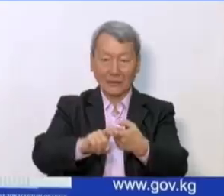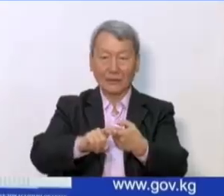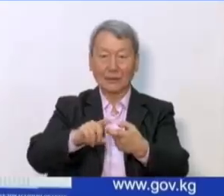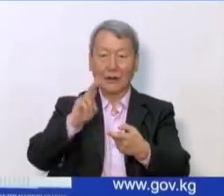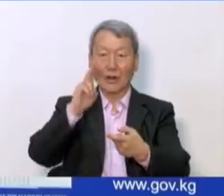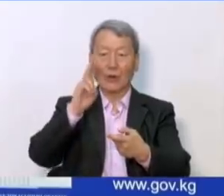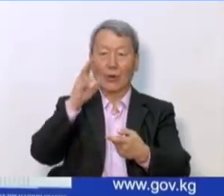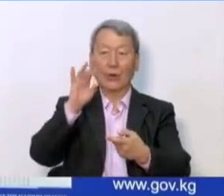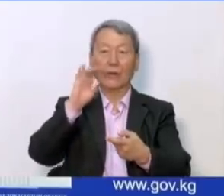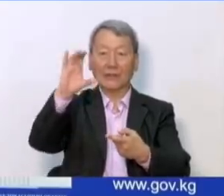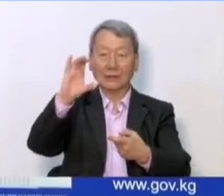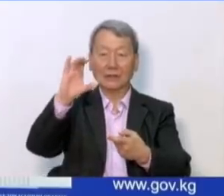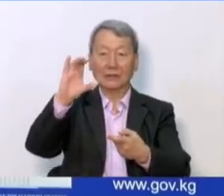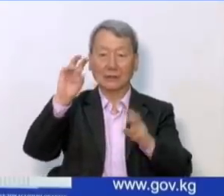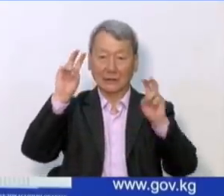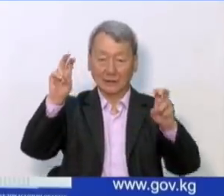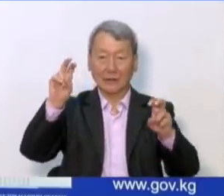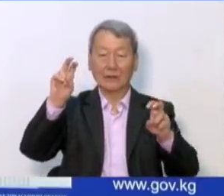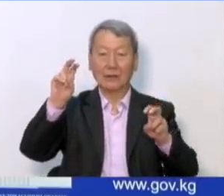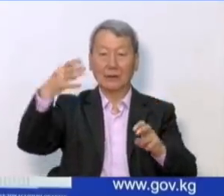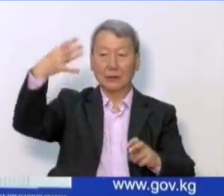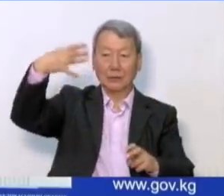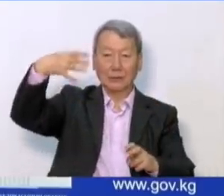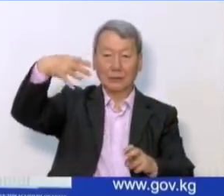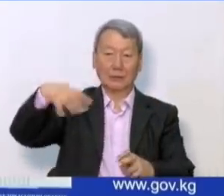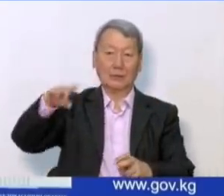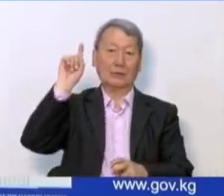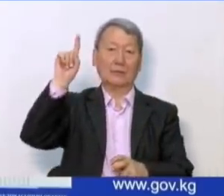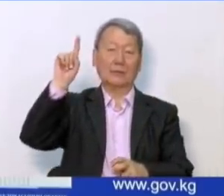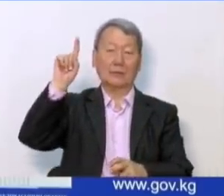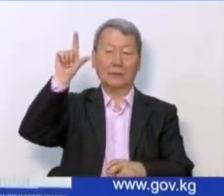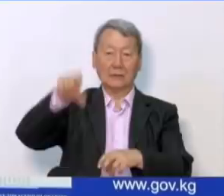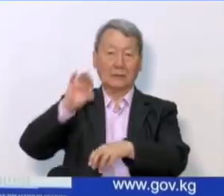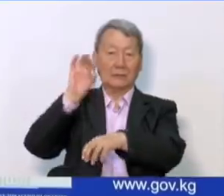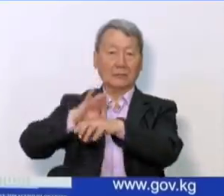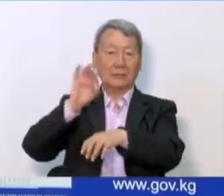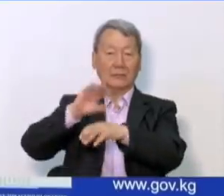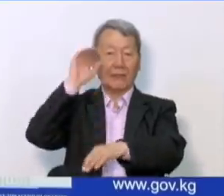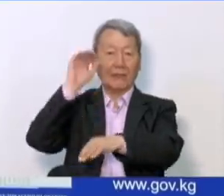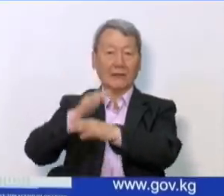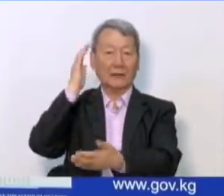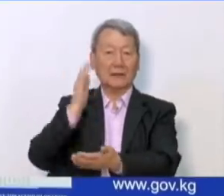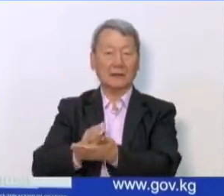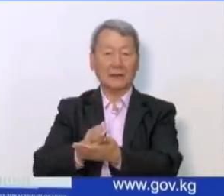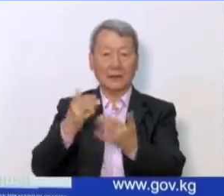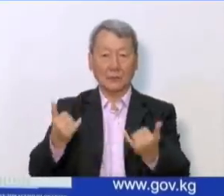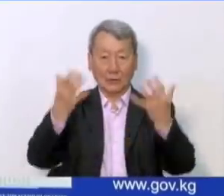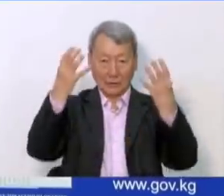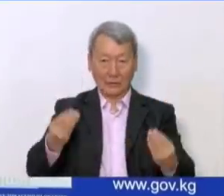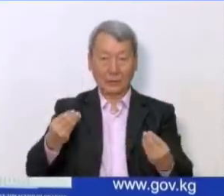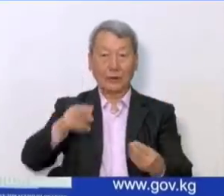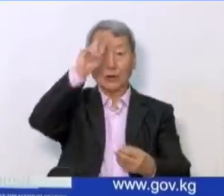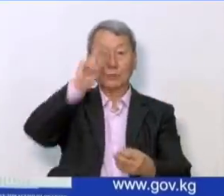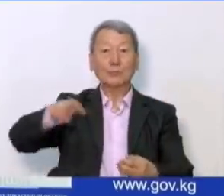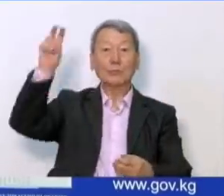COVID-19 инфекциясынан жаңы 41 ұшыру тауылып, қаттоға алынды. Мұна бүгінгіні Бішкек